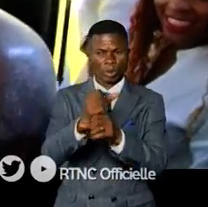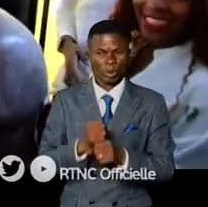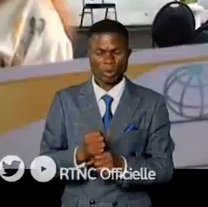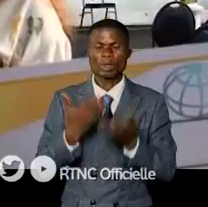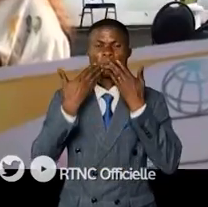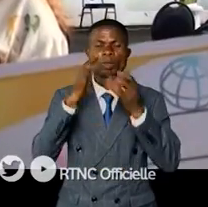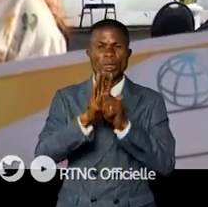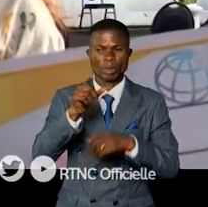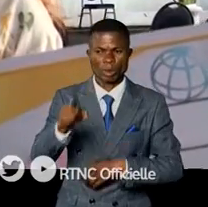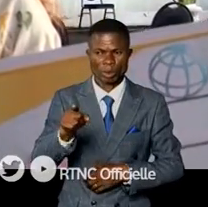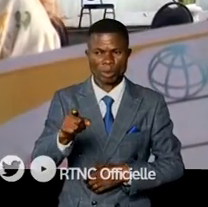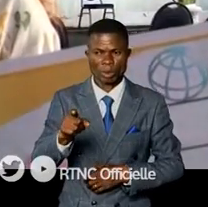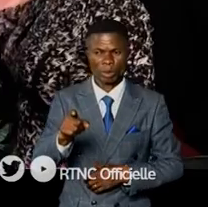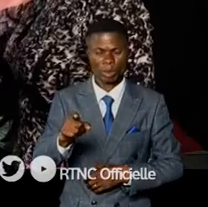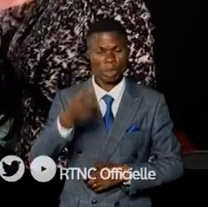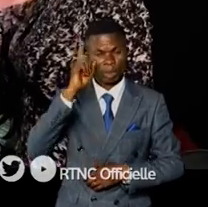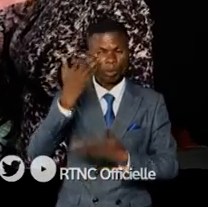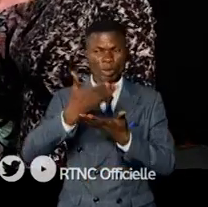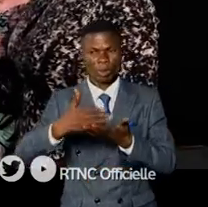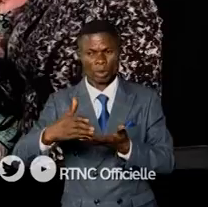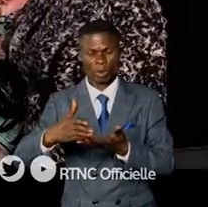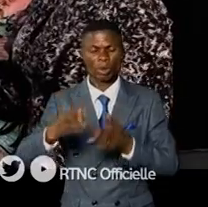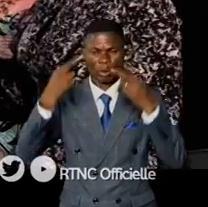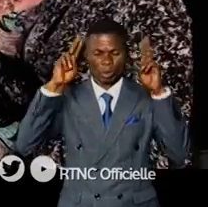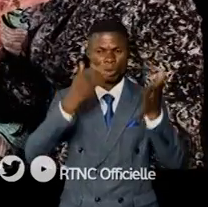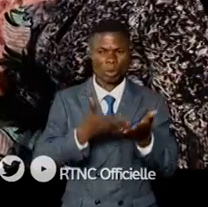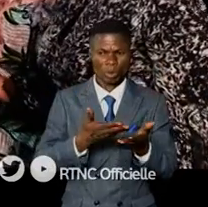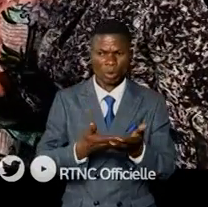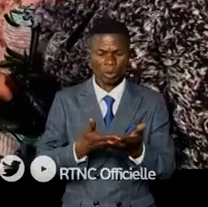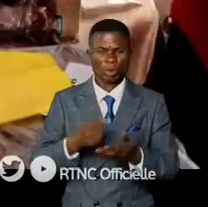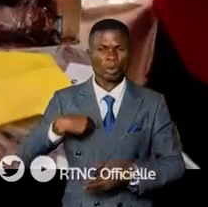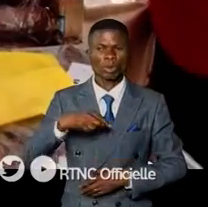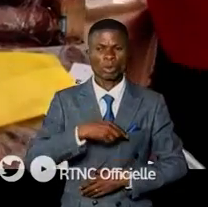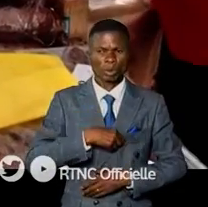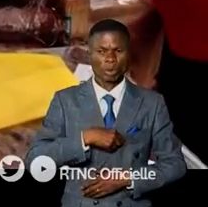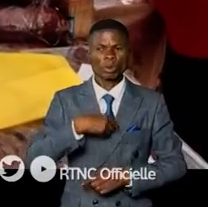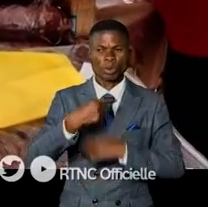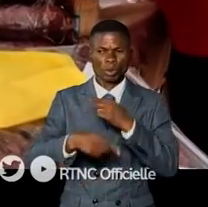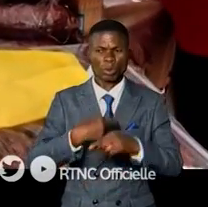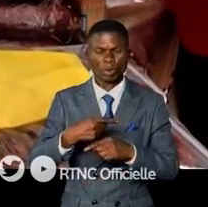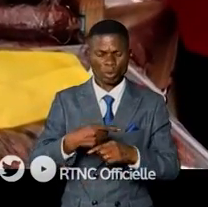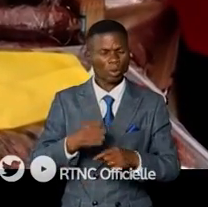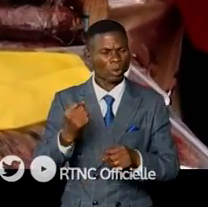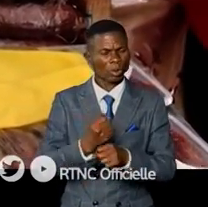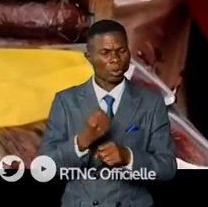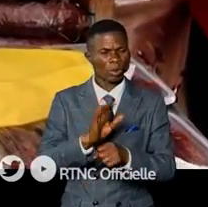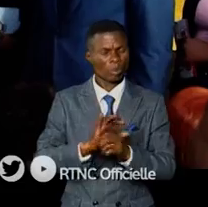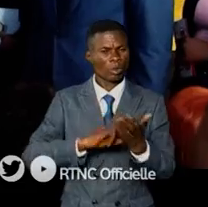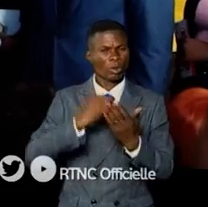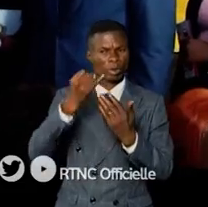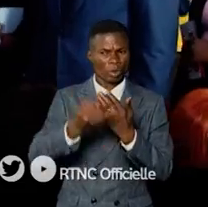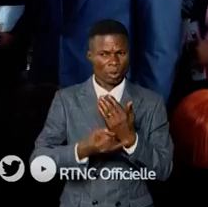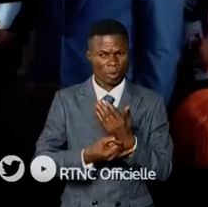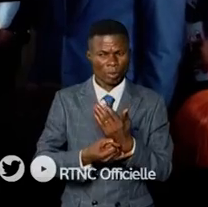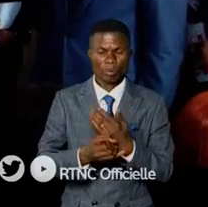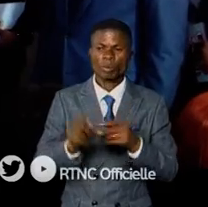merci. C'est une grande première d'avoir une telle subvention, une subvention qui n'est pas remboursable, donc ça veut dire qu'on croit en nous, on croit en nos projets.